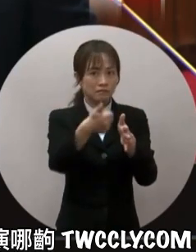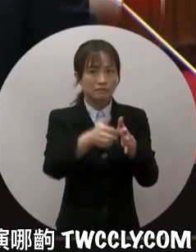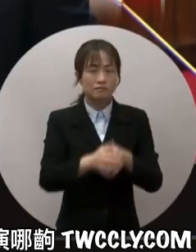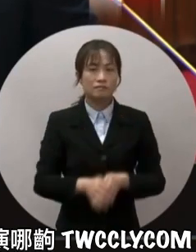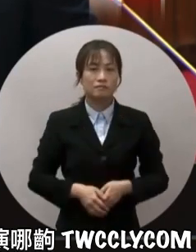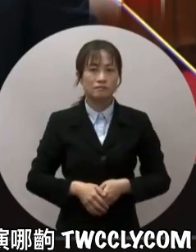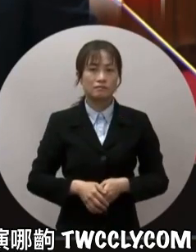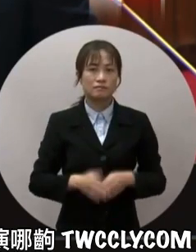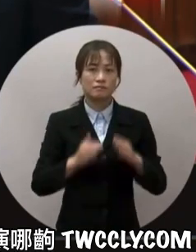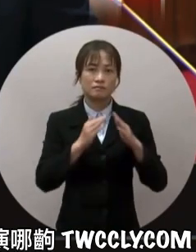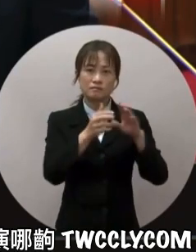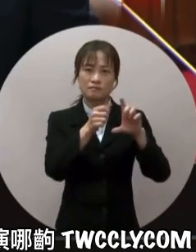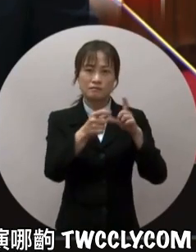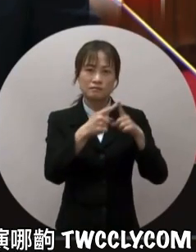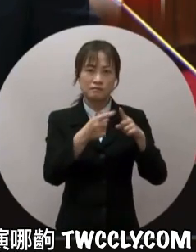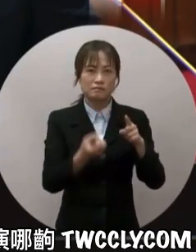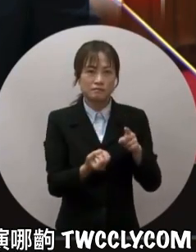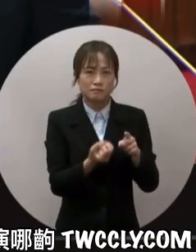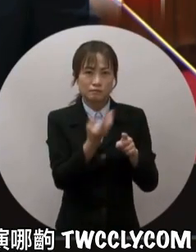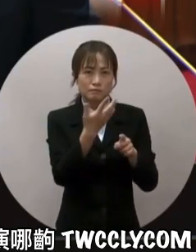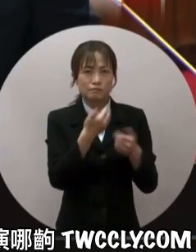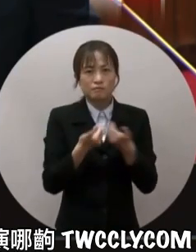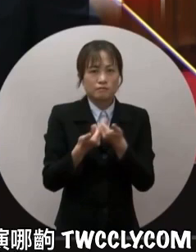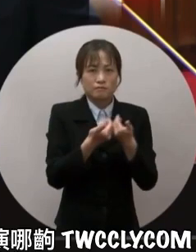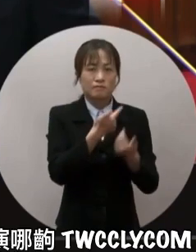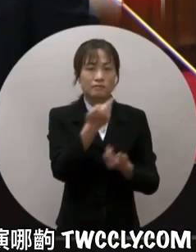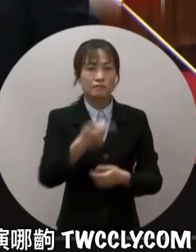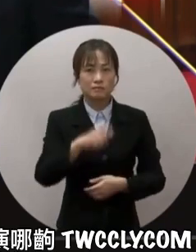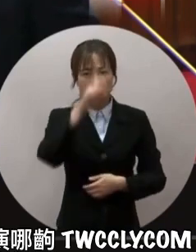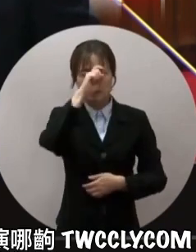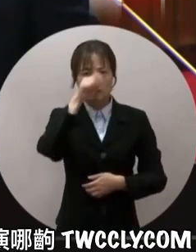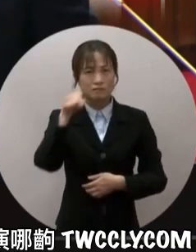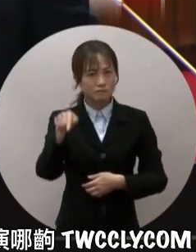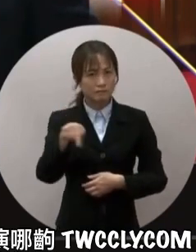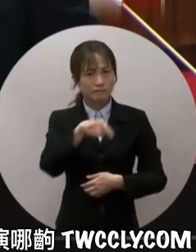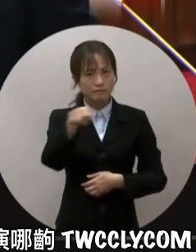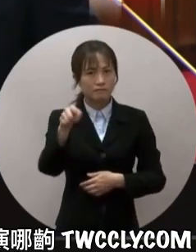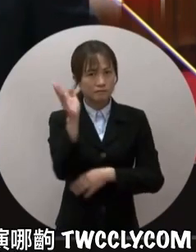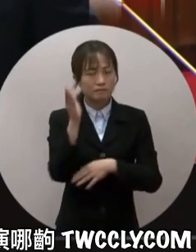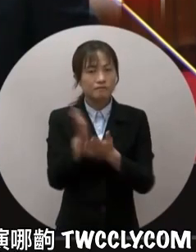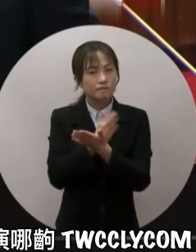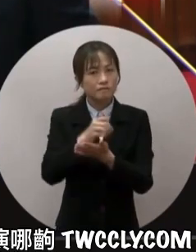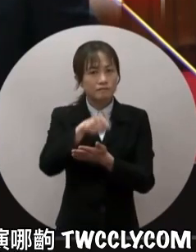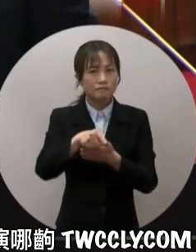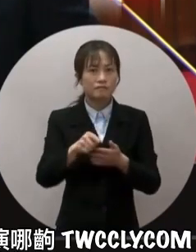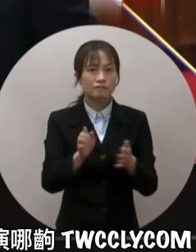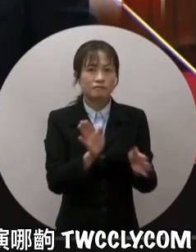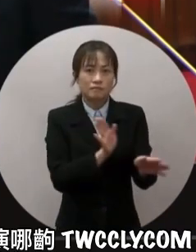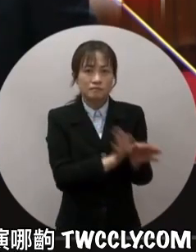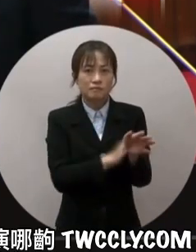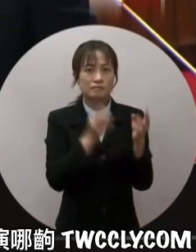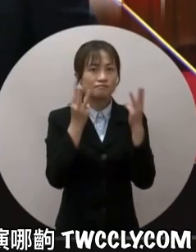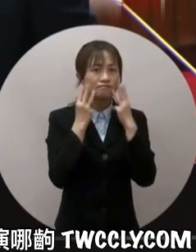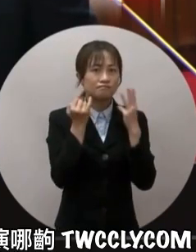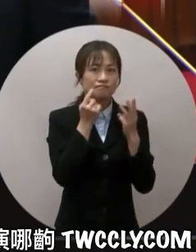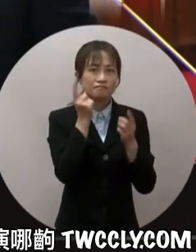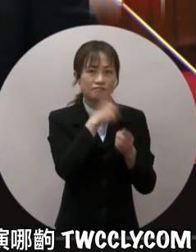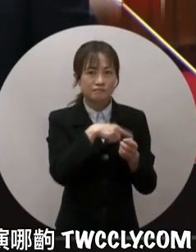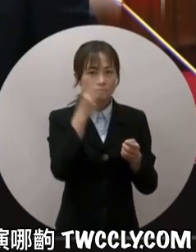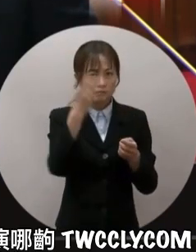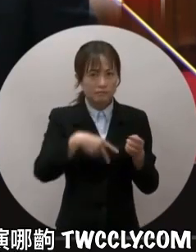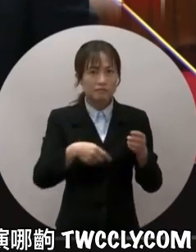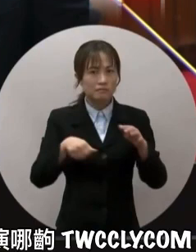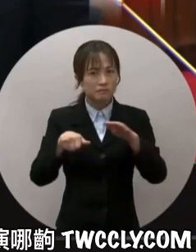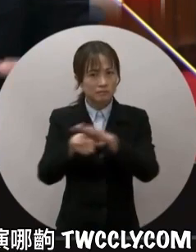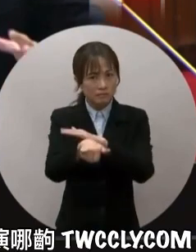區人口也非常的多我希望部長院長部長能夠評估看看左營是不是還有機會能夠再進到高雄火車